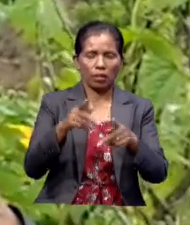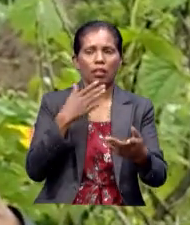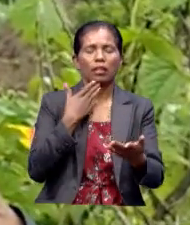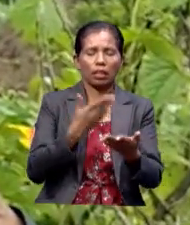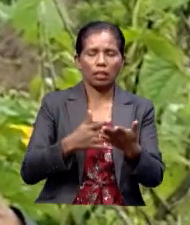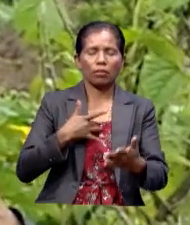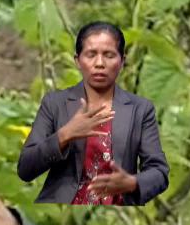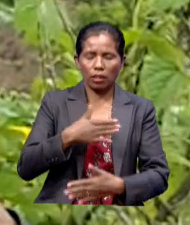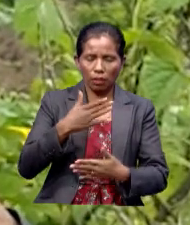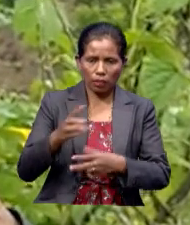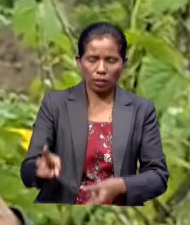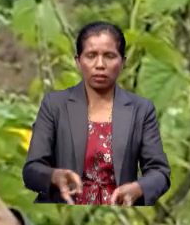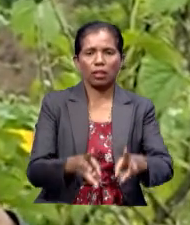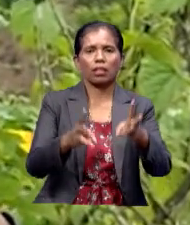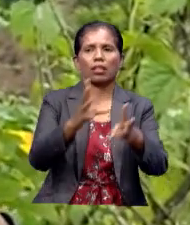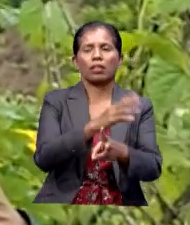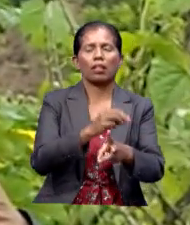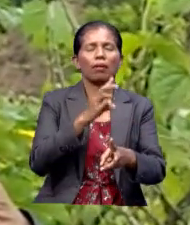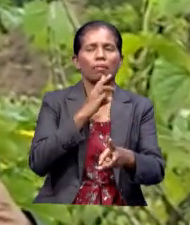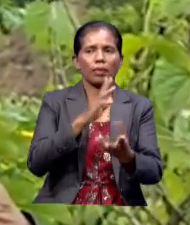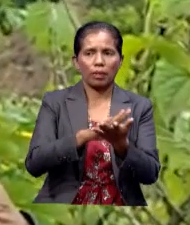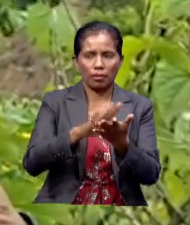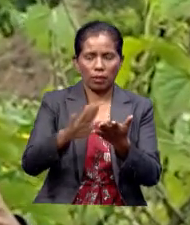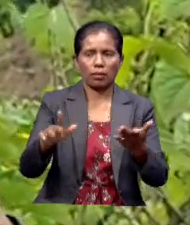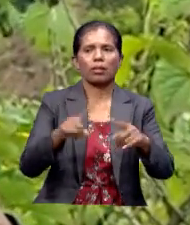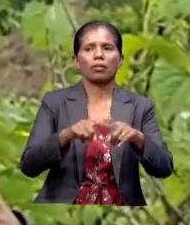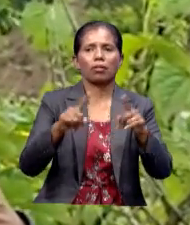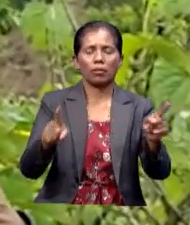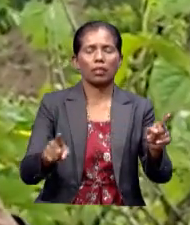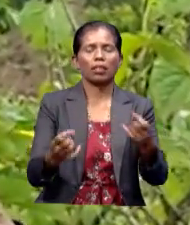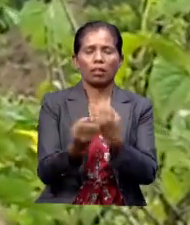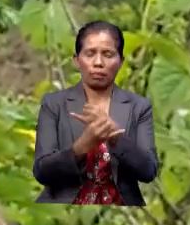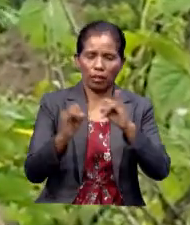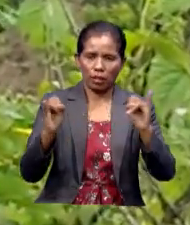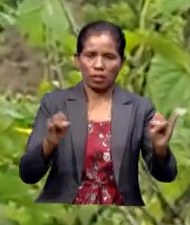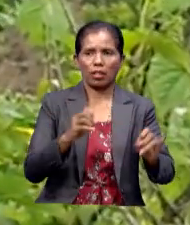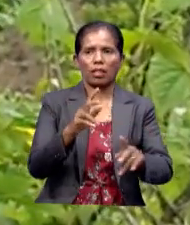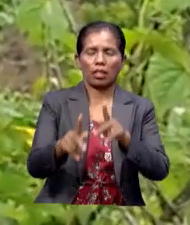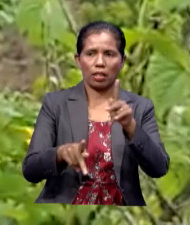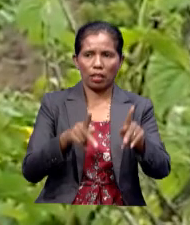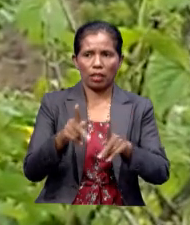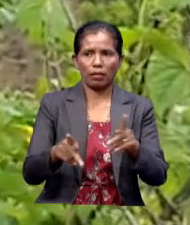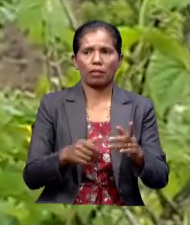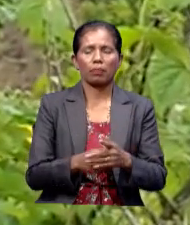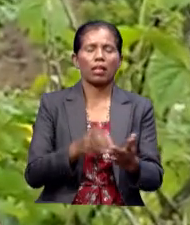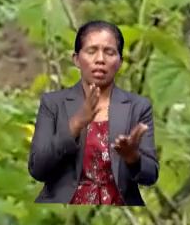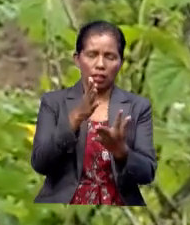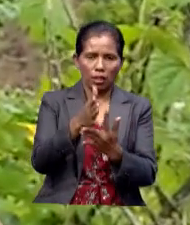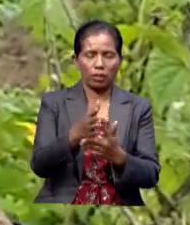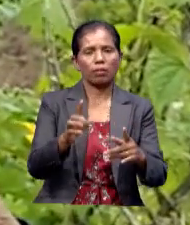estrada, elektrisidade, pemos. Mai be, uku anja nene, ema nebe mak azizu azizu duni mai